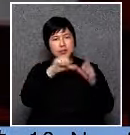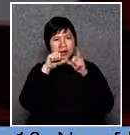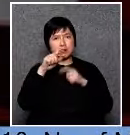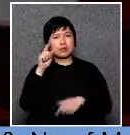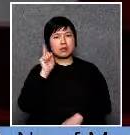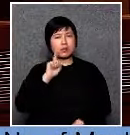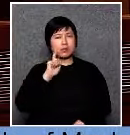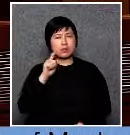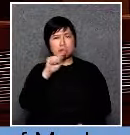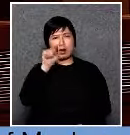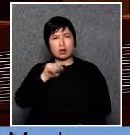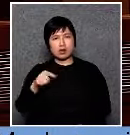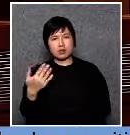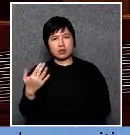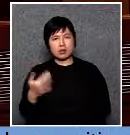畫？